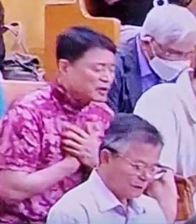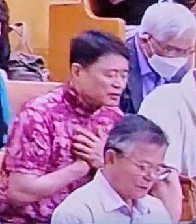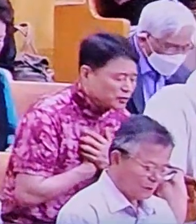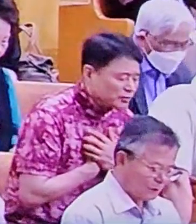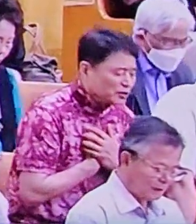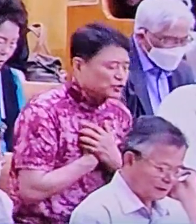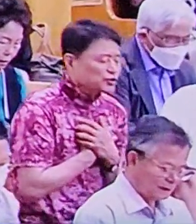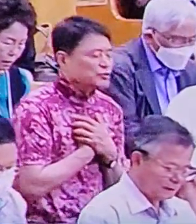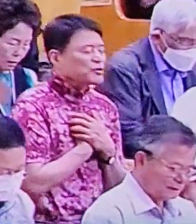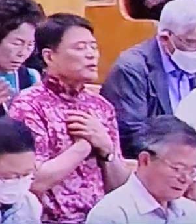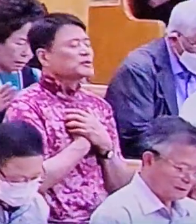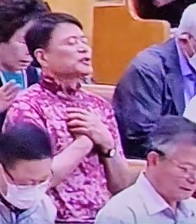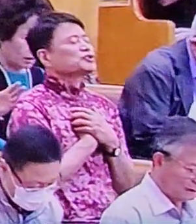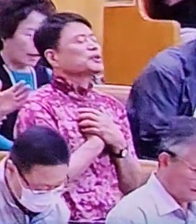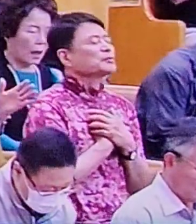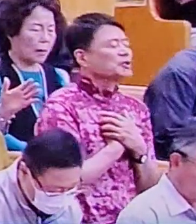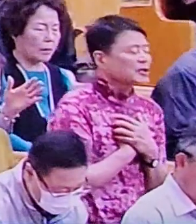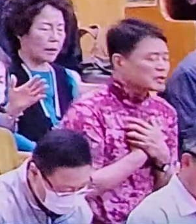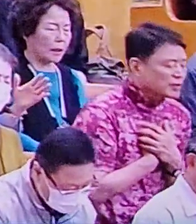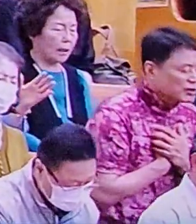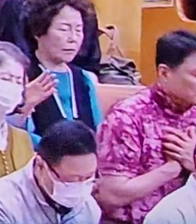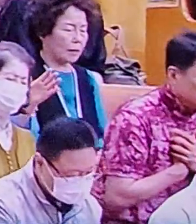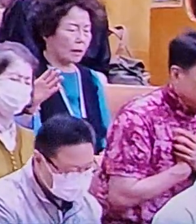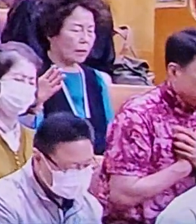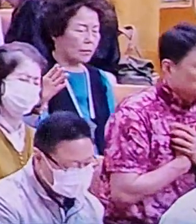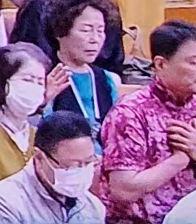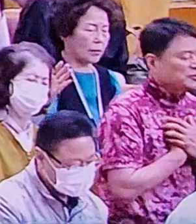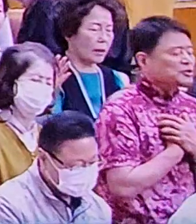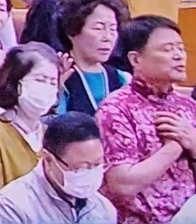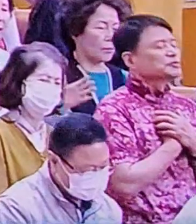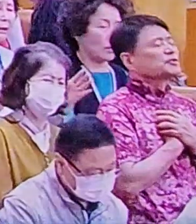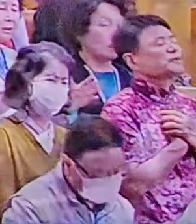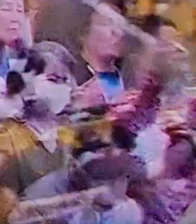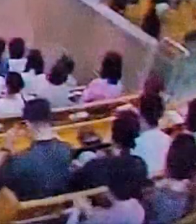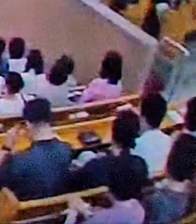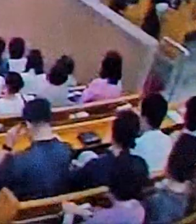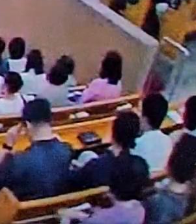주시옵소서. 믿습니다. 할렐루야. 할렐루야.